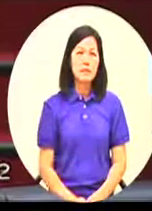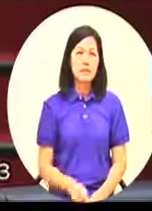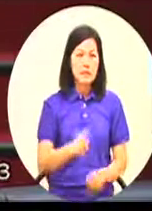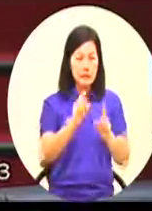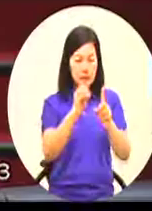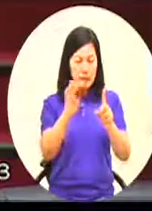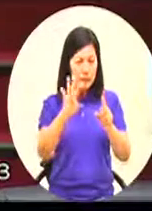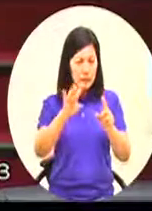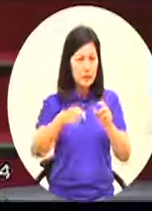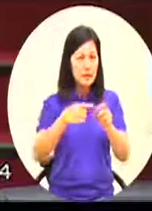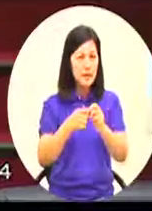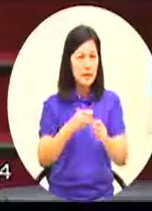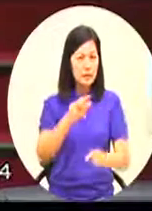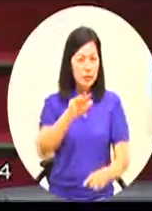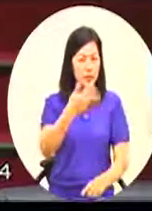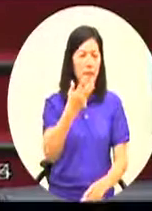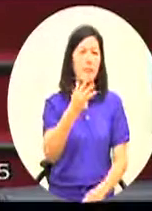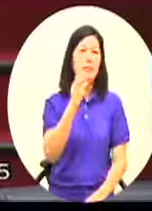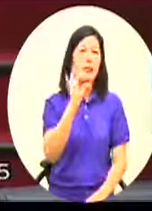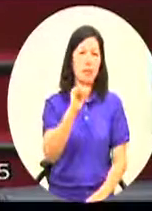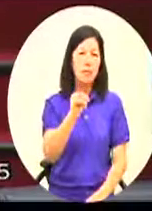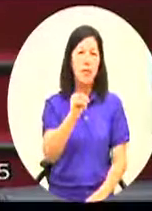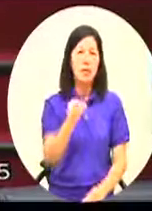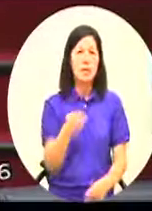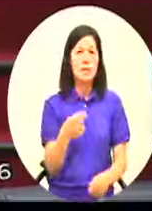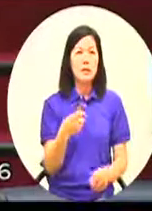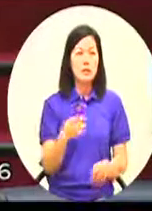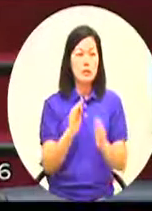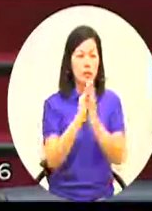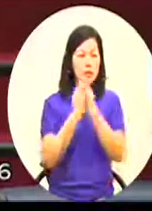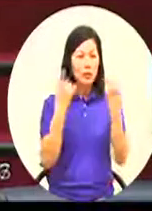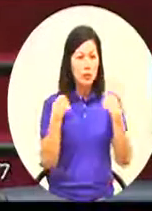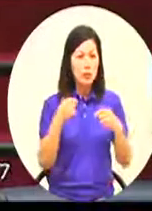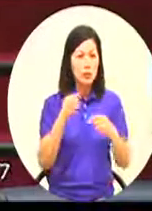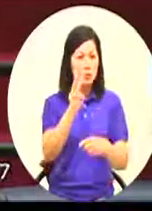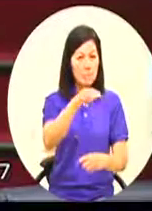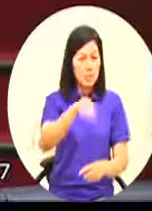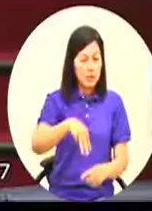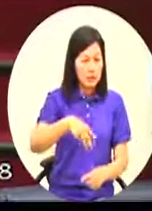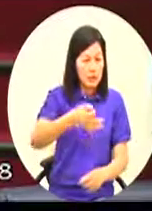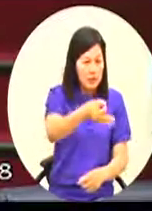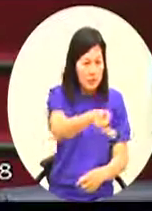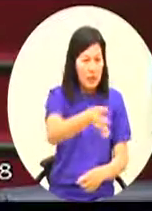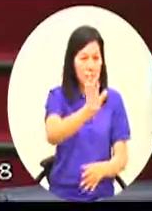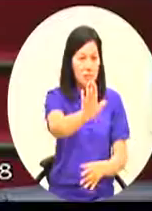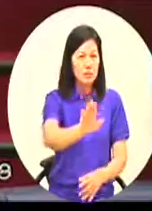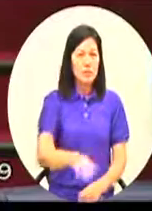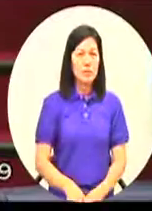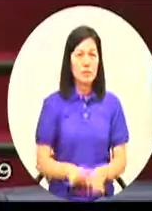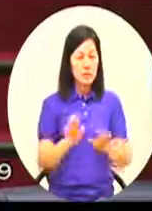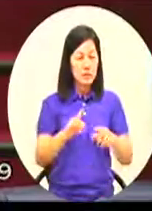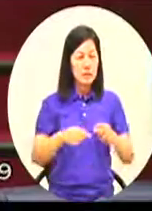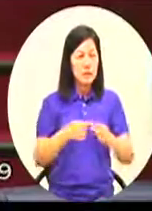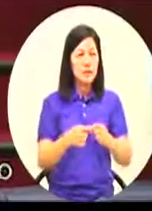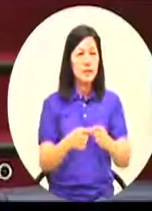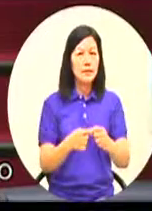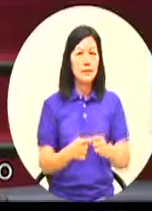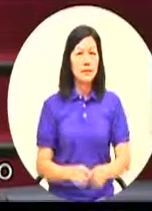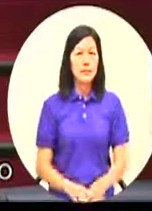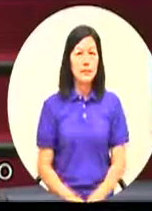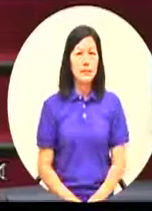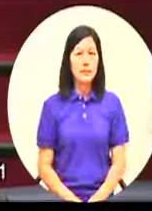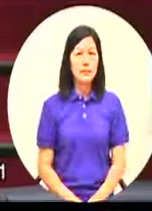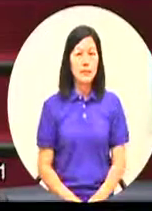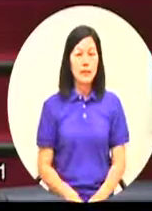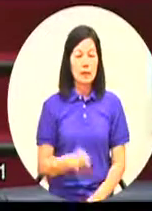104年呢我们也不到800万，那桃园可以分到将近3000万。那今年呢，马